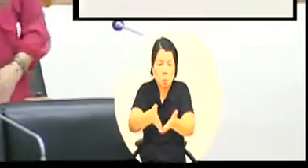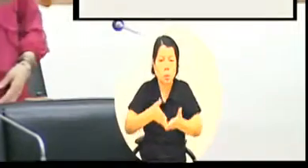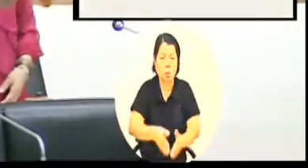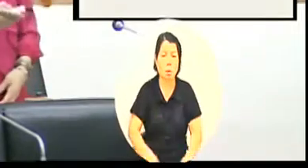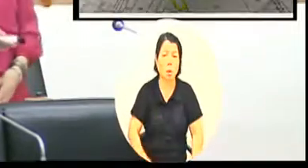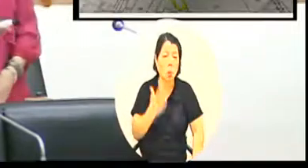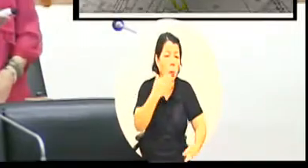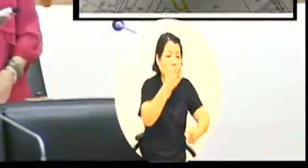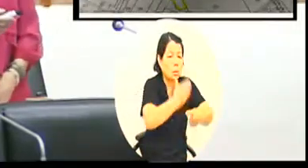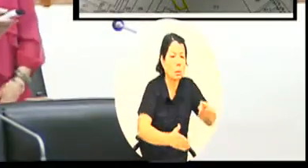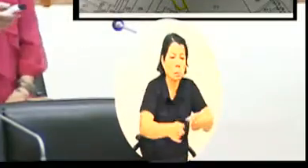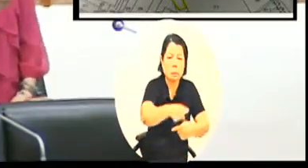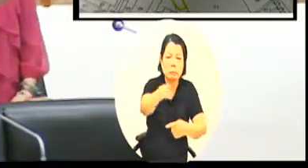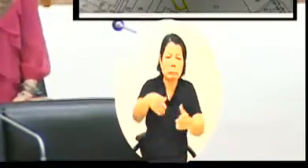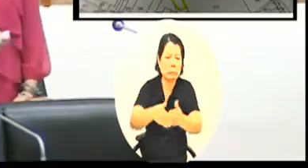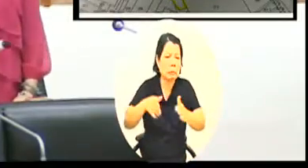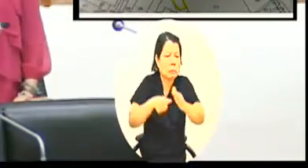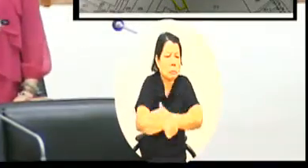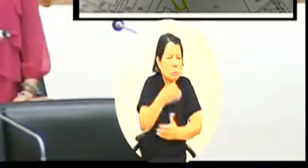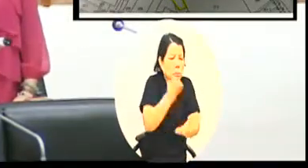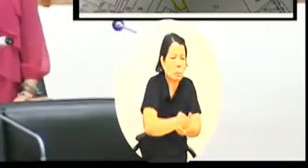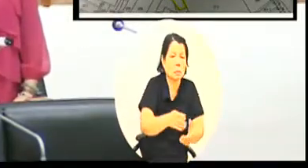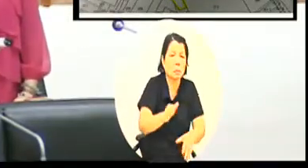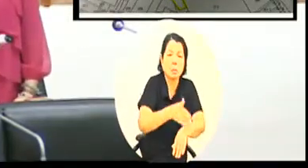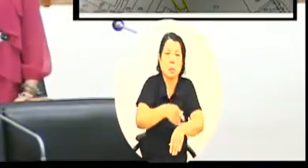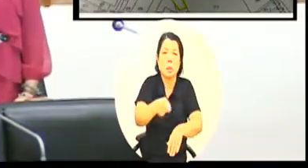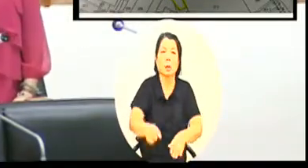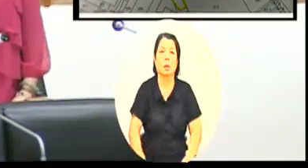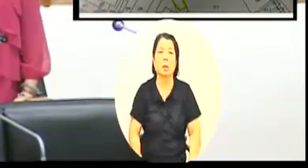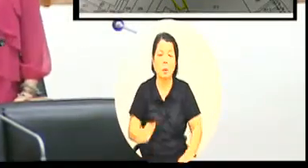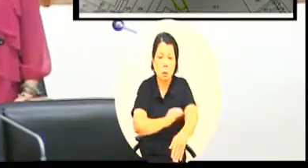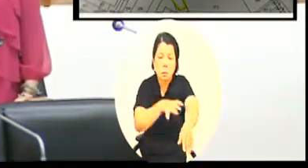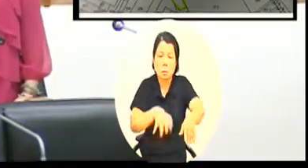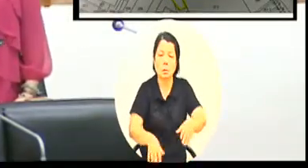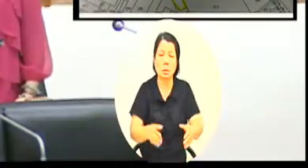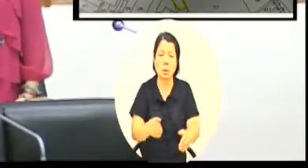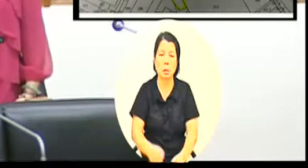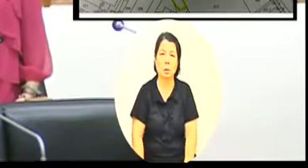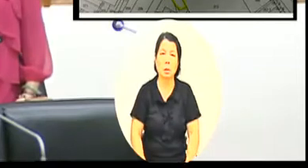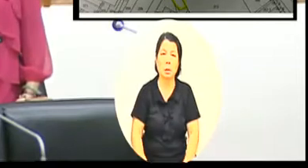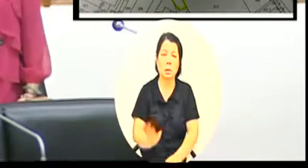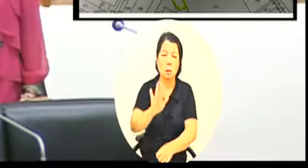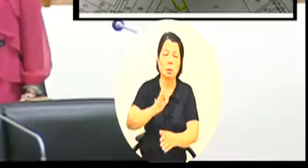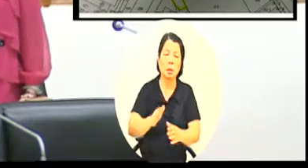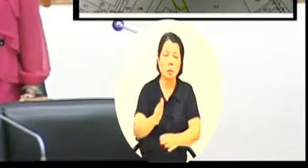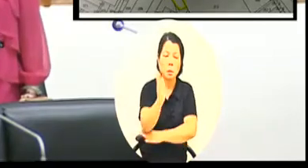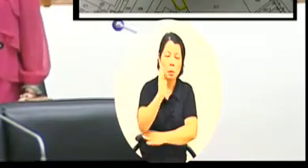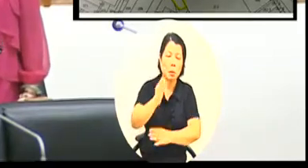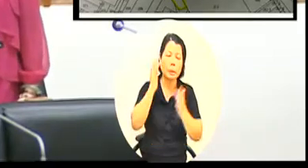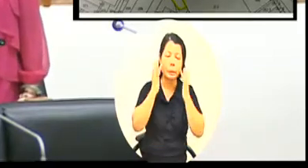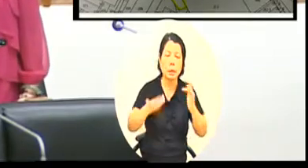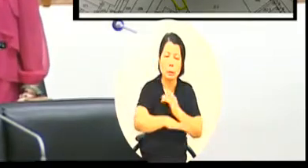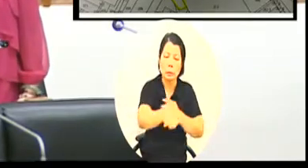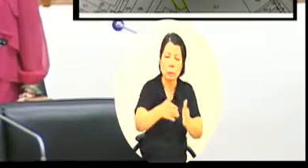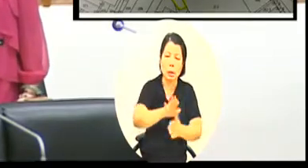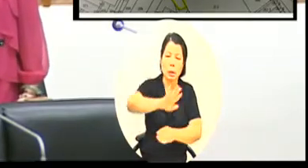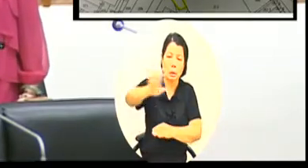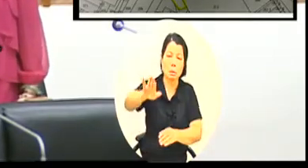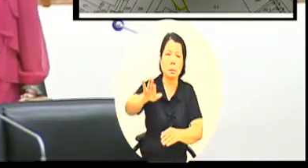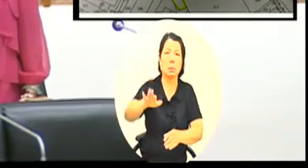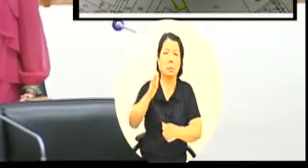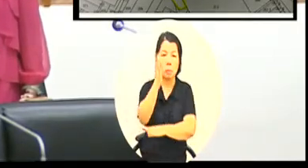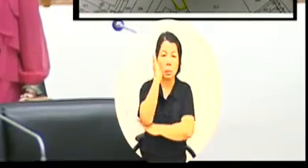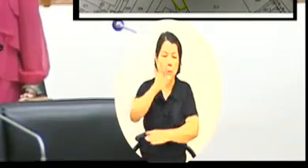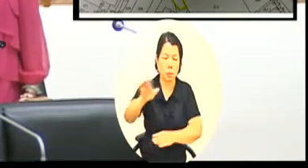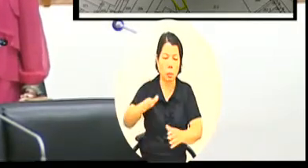吗？我讲一个最简单的例子，我们左营的公有市场哈，现在已经确定退场了。那他退场之后，他整